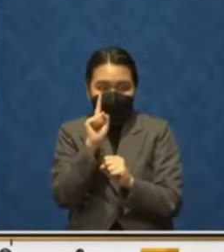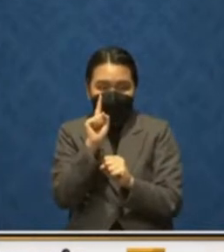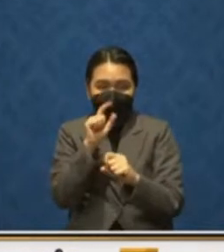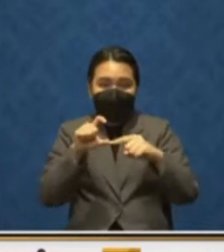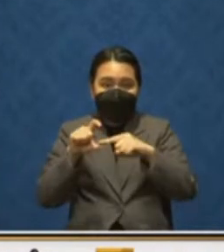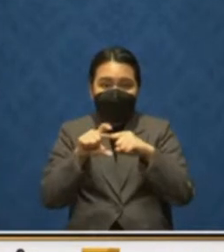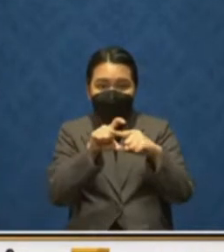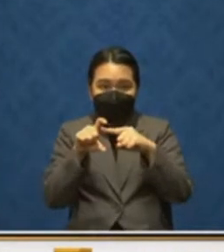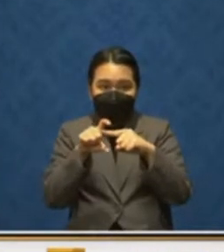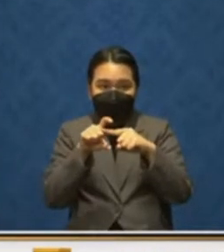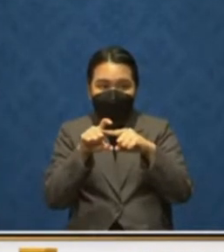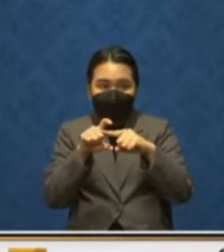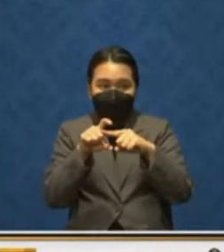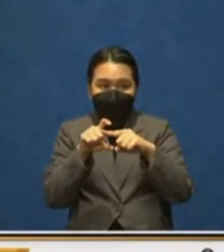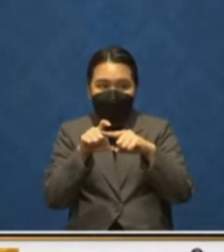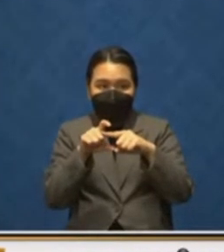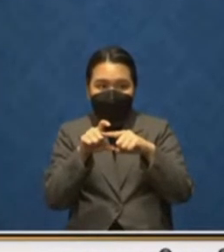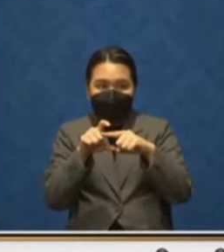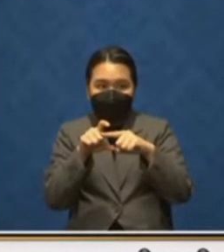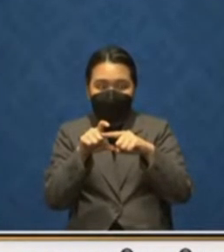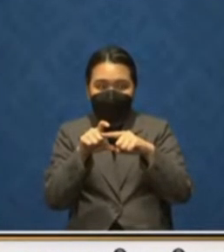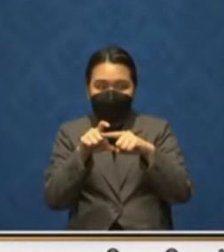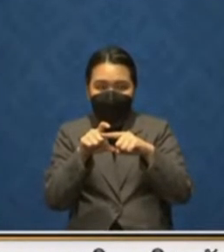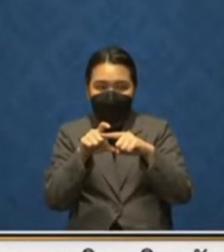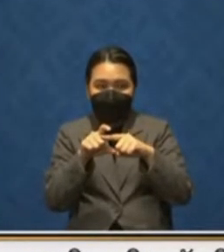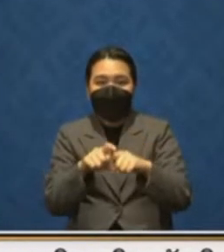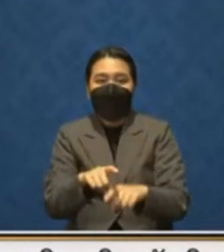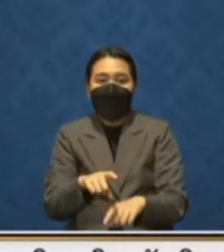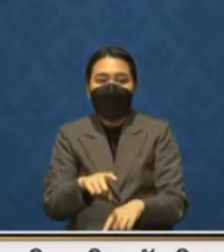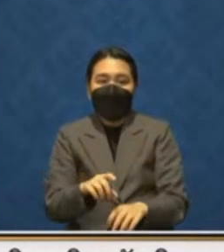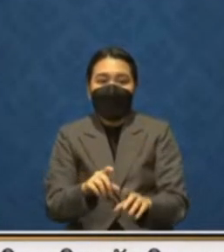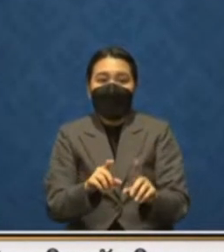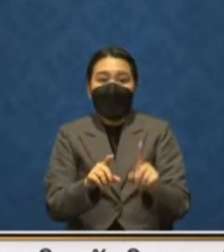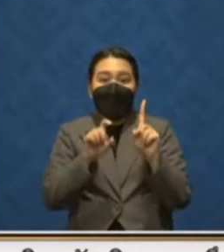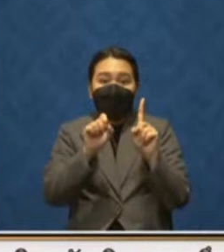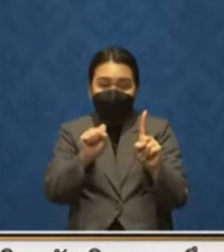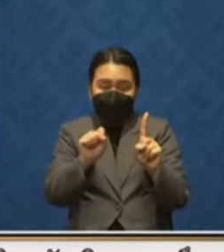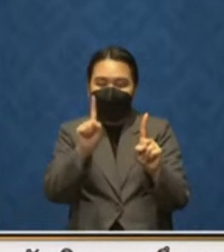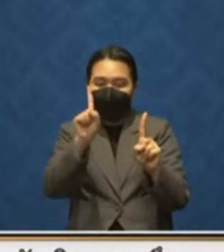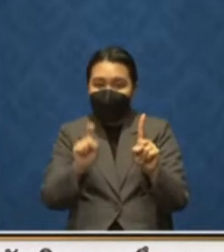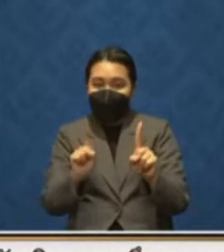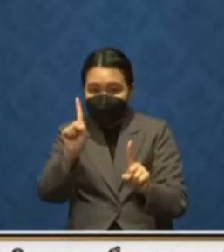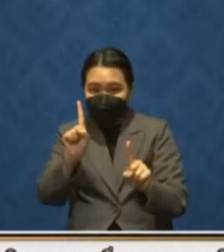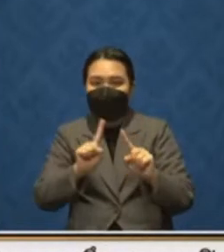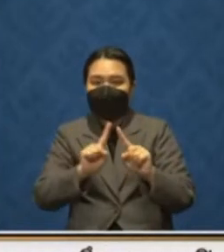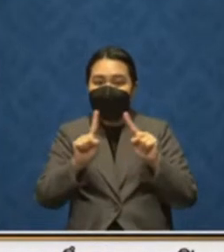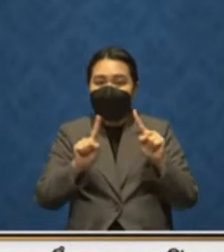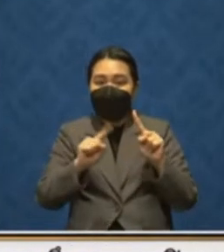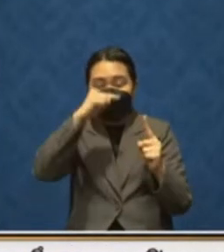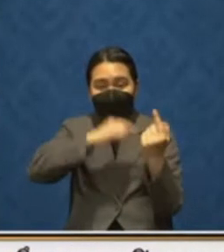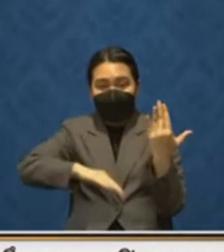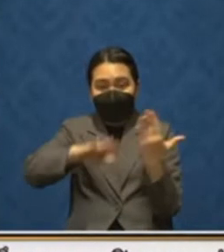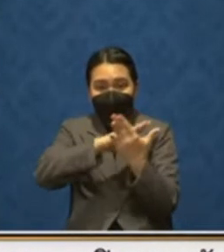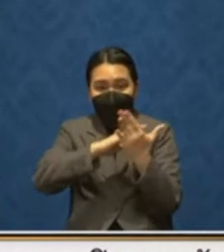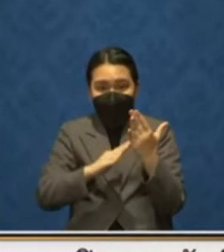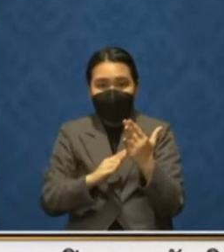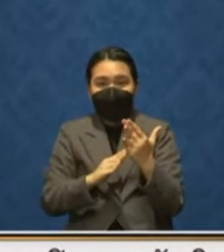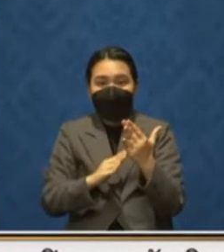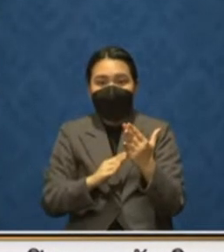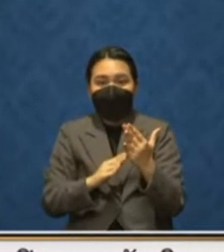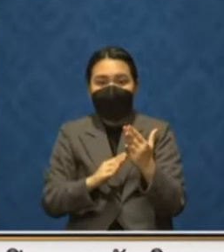ของโลกหน้า 10 11คนราคาตาย 11คนต่อ 100ของไทยเราเนี่ยถึง 15คนนะครับ